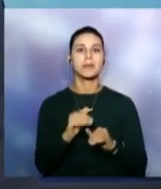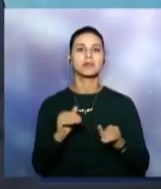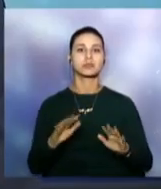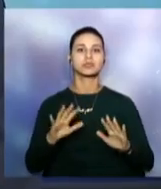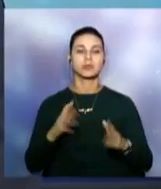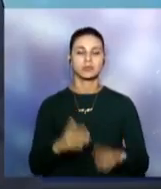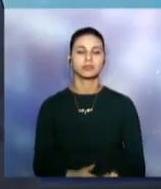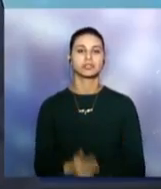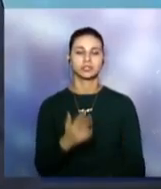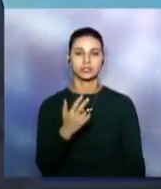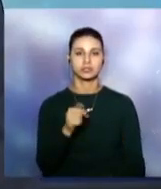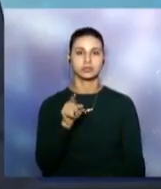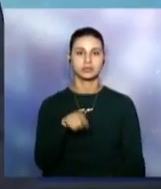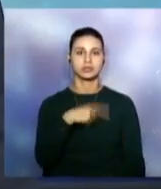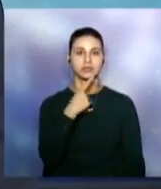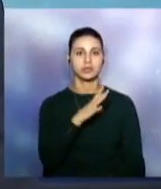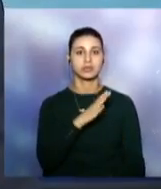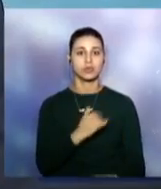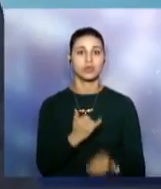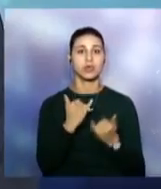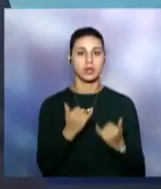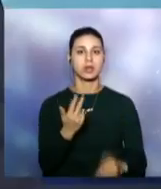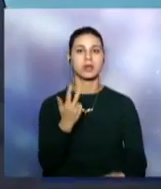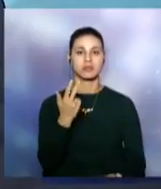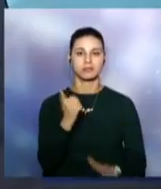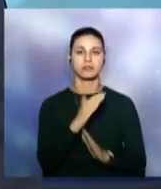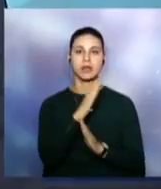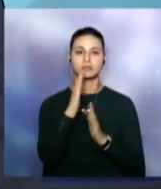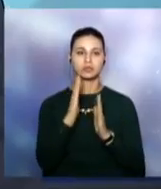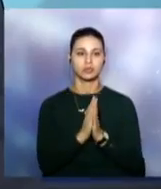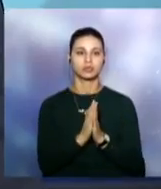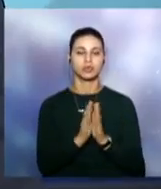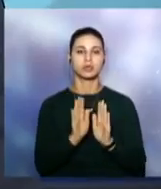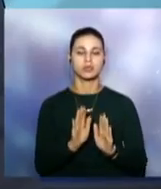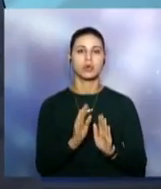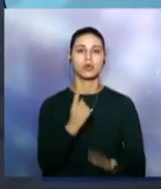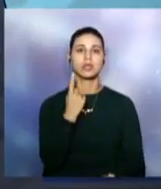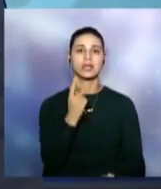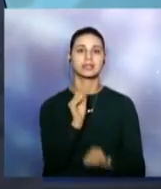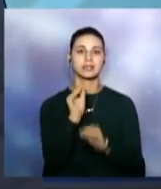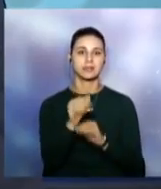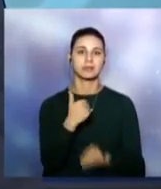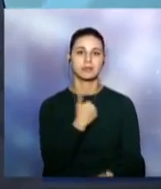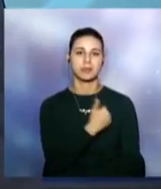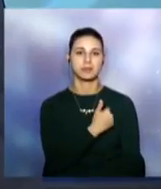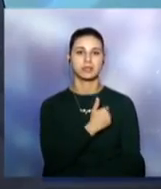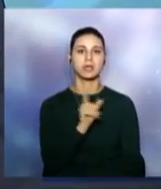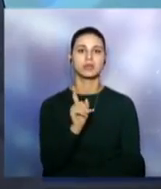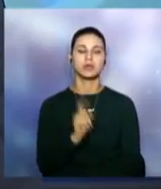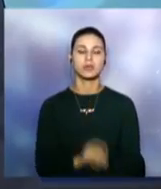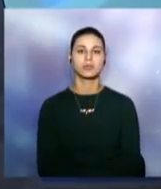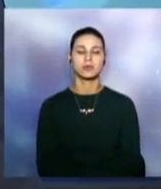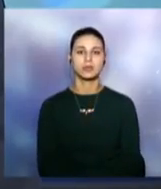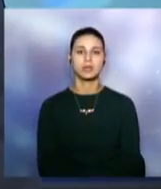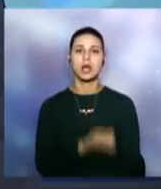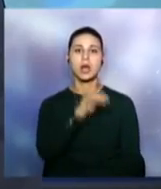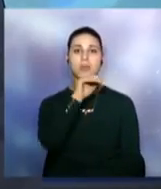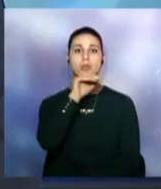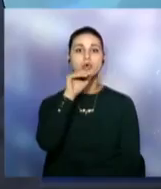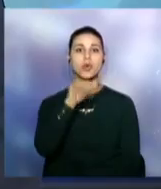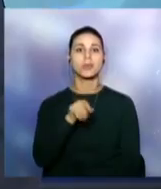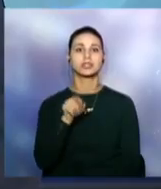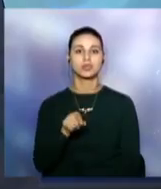შემთხვევაში. ბატონმა ავთანდილმა რაზმდან აბსოლუტურად ხოლმე და ერთ დავამატებდი, რომ პროფესიონალი